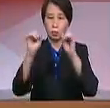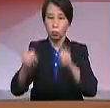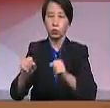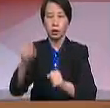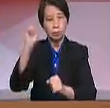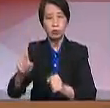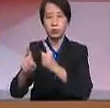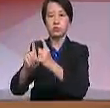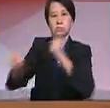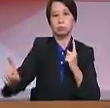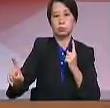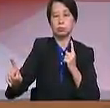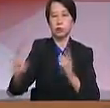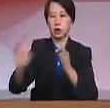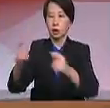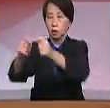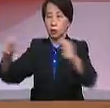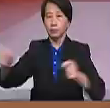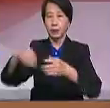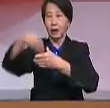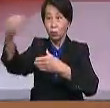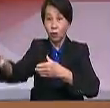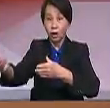sosial bila kita berada di tempat awam.